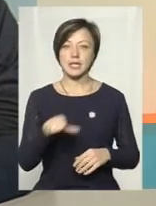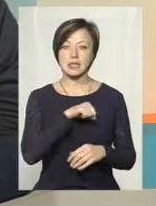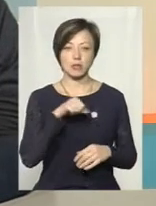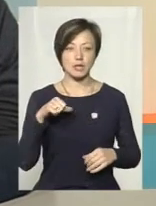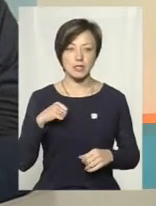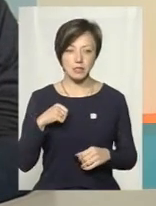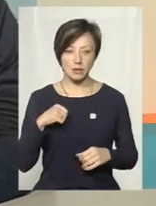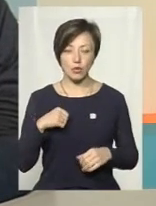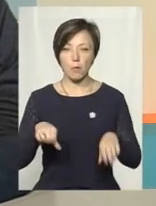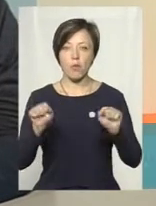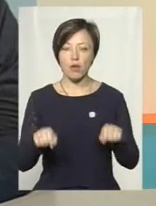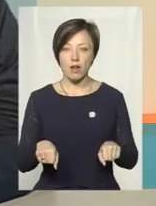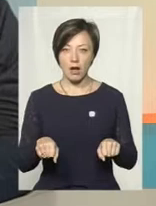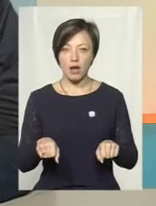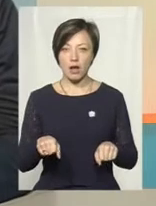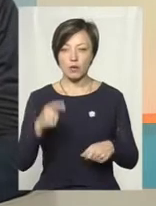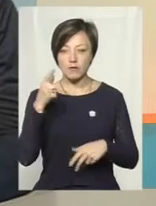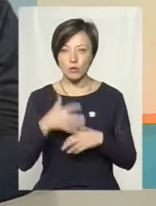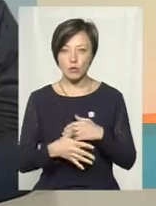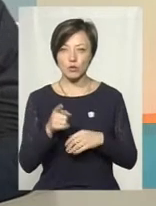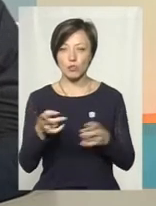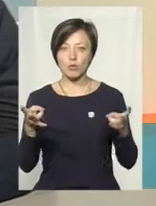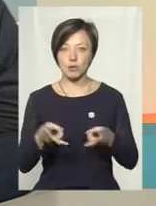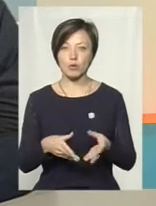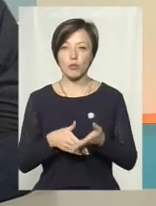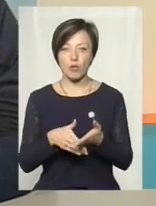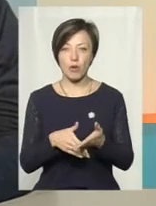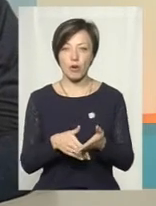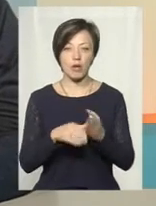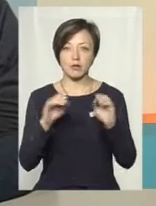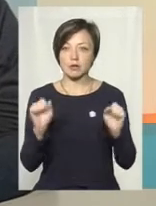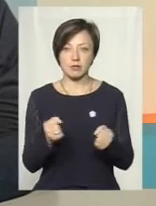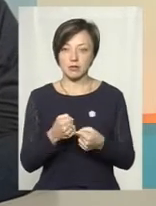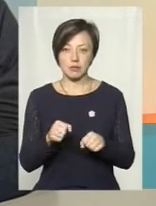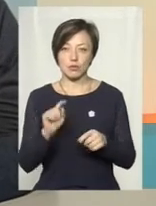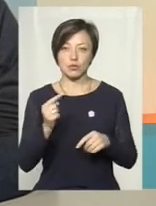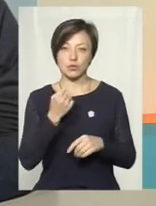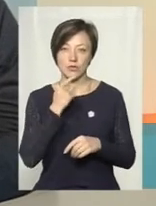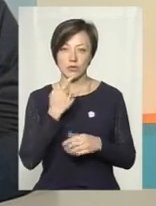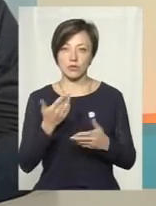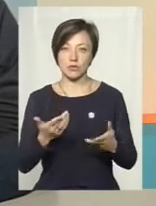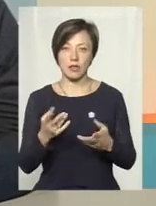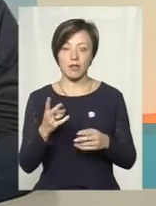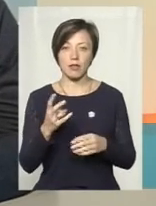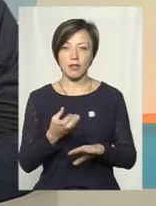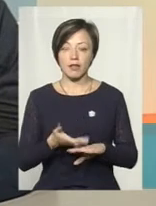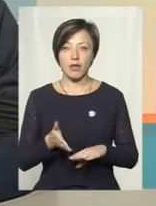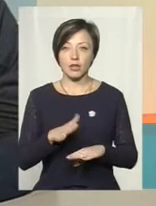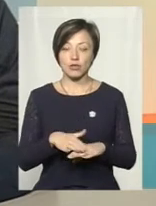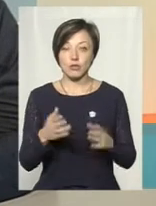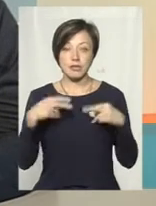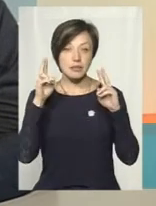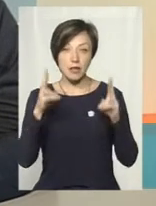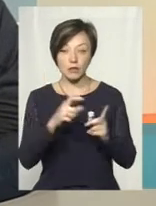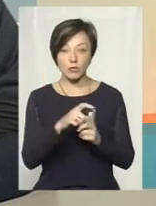самостійно могла усвідомити, що йому потрібна допомога, тут майже не, це дуже критично, не критично навіть, я не